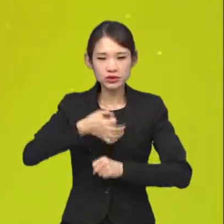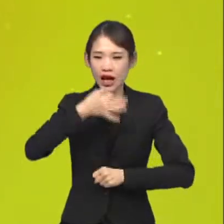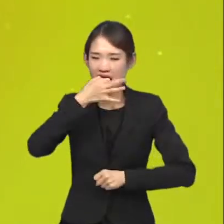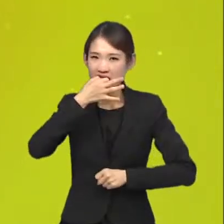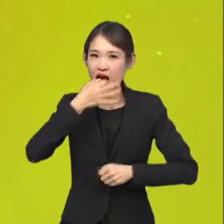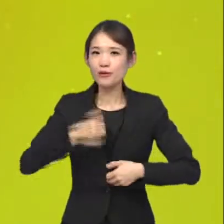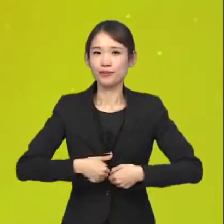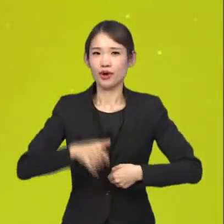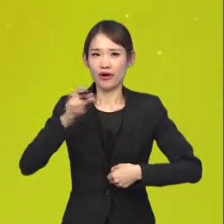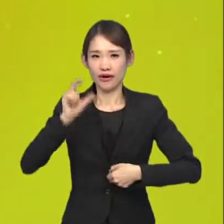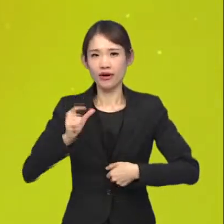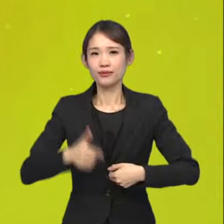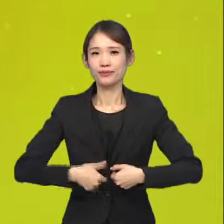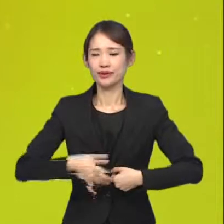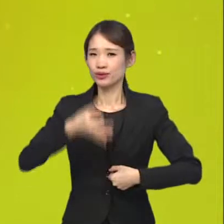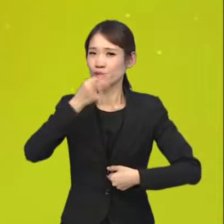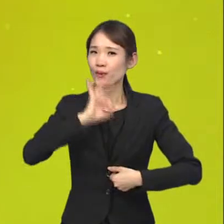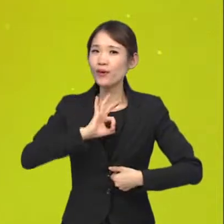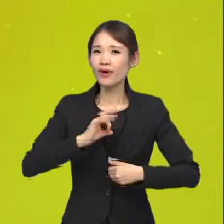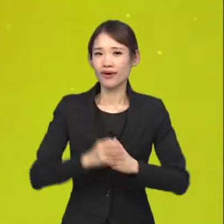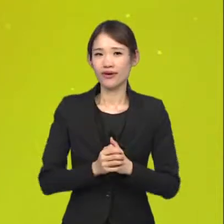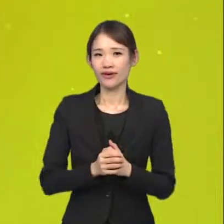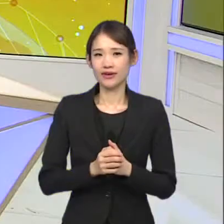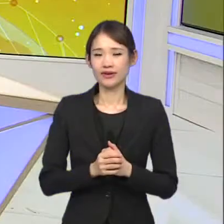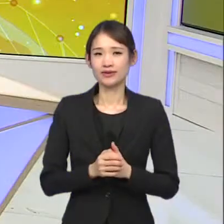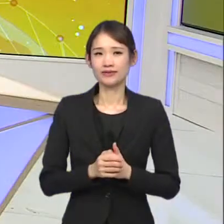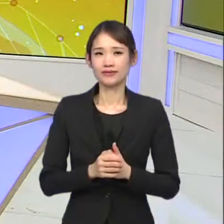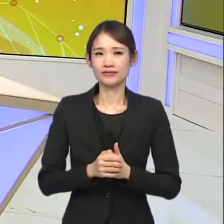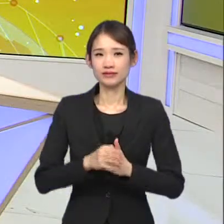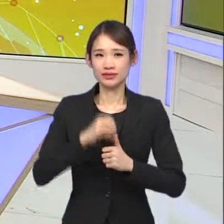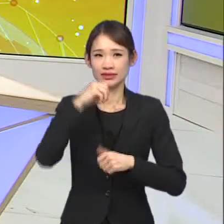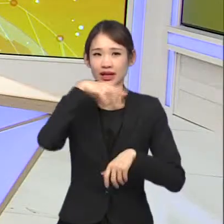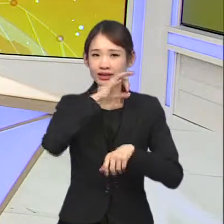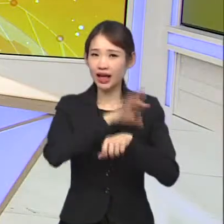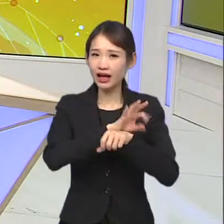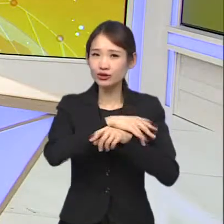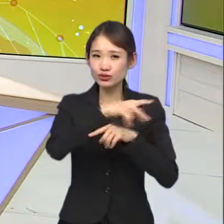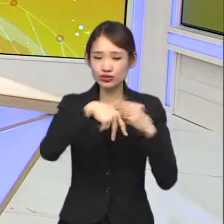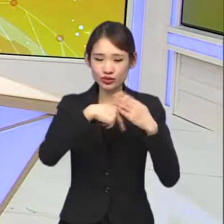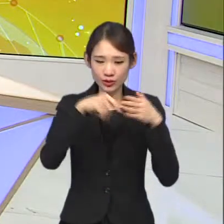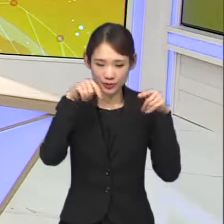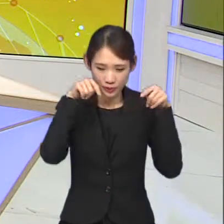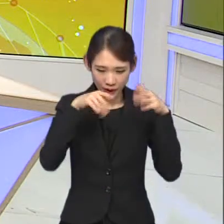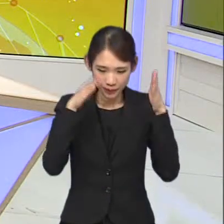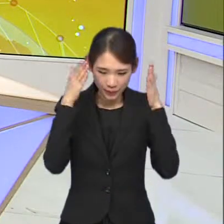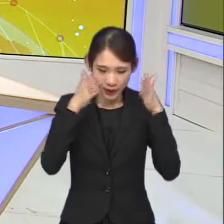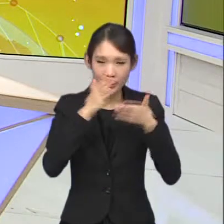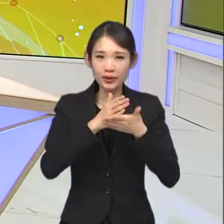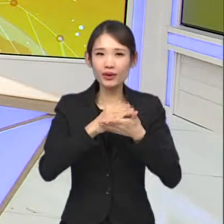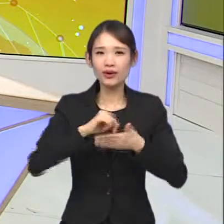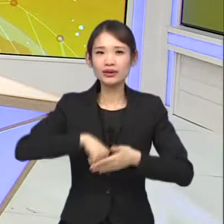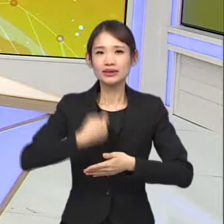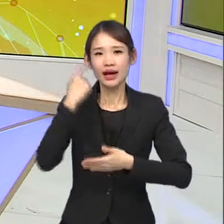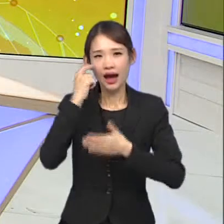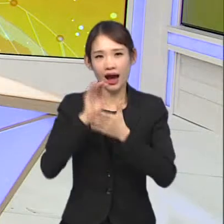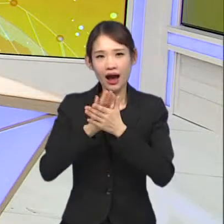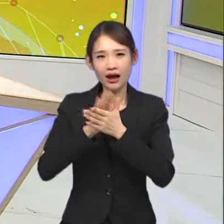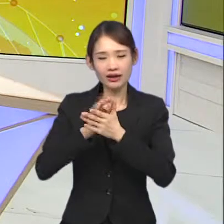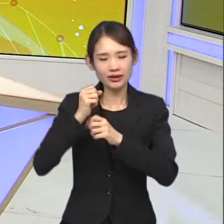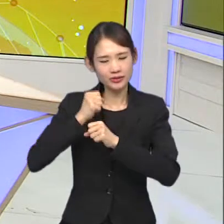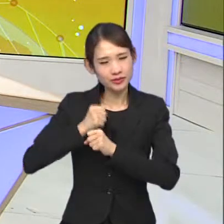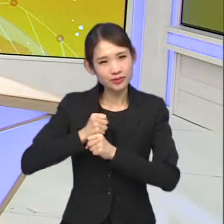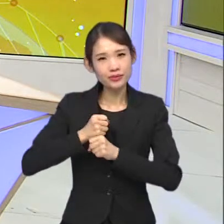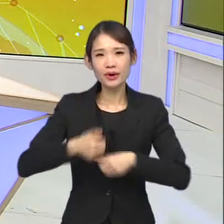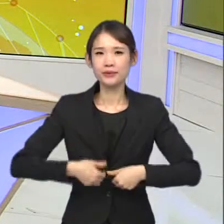됩니다 그래야 효과를 많이 볼 수 있어요 4 단순히 프로그램의 의지하기 보다는 스스로 좀 의지를 가진 게 중요 하겠네요 그렇죠